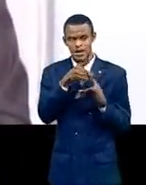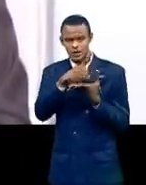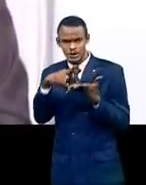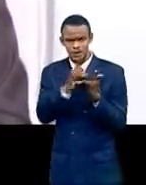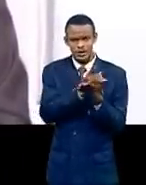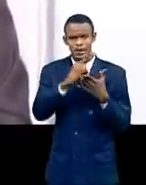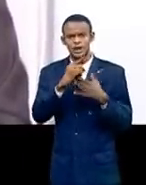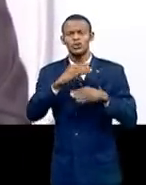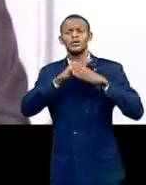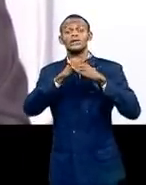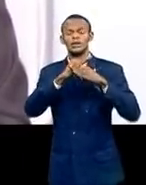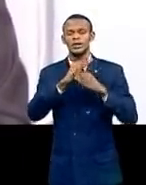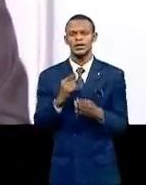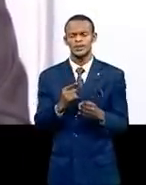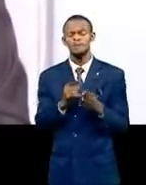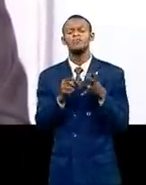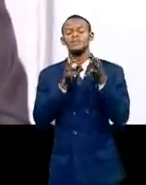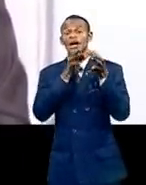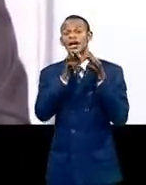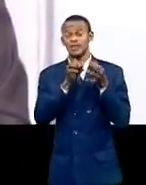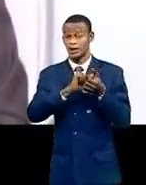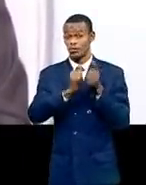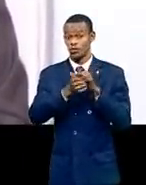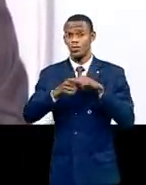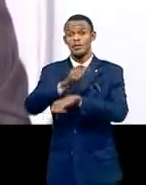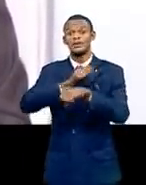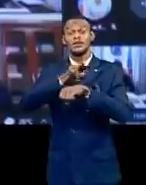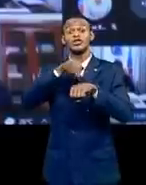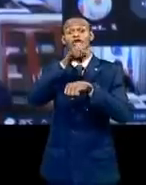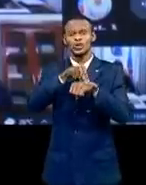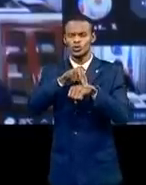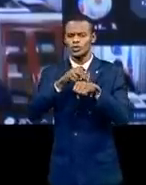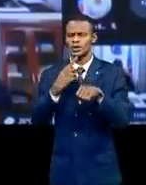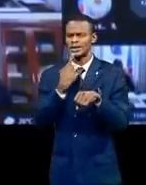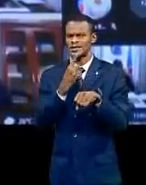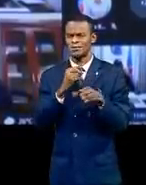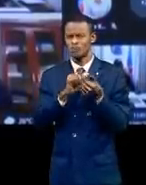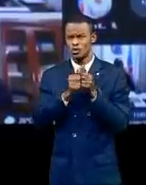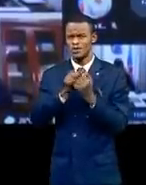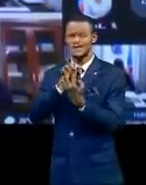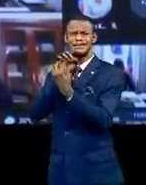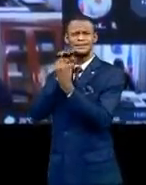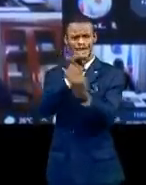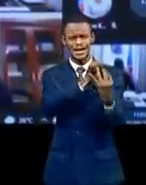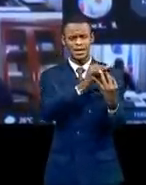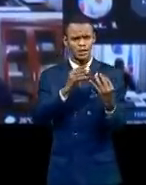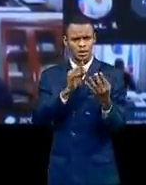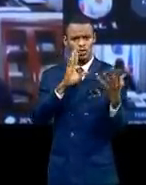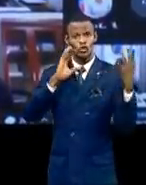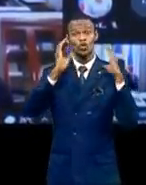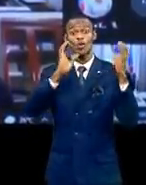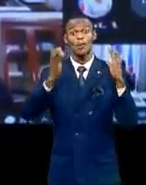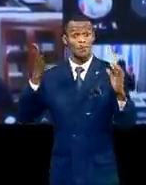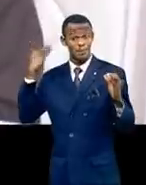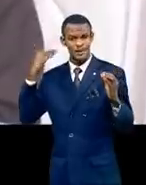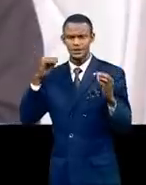et sécurité, a brossé l'état du territoire national qui reste calme globalement, à l'exception de provinces